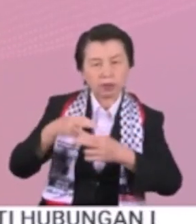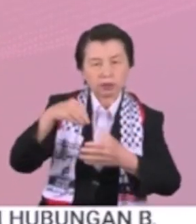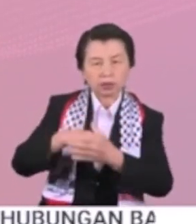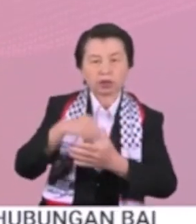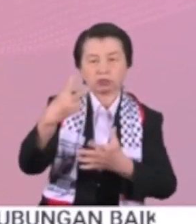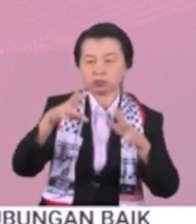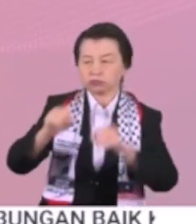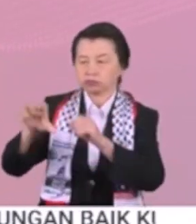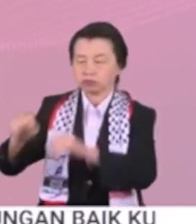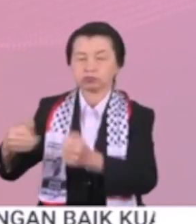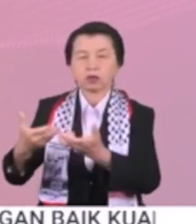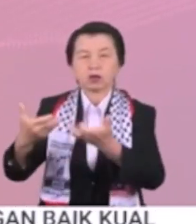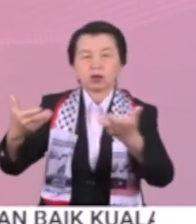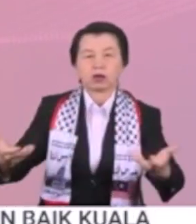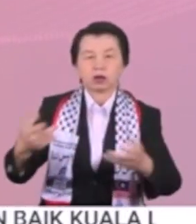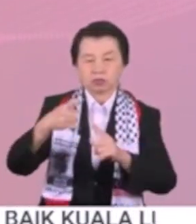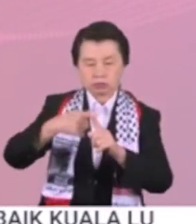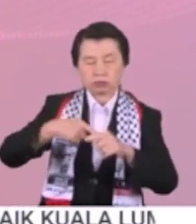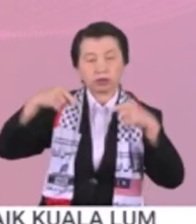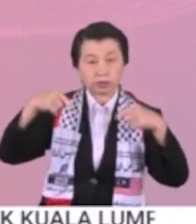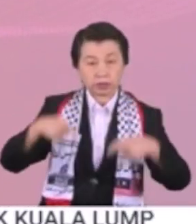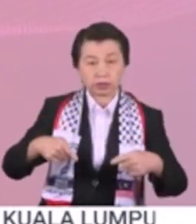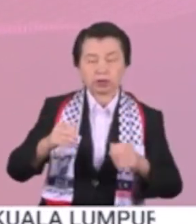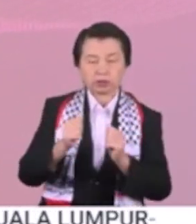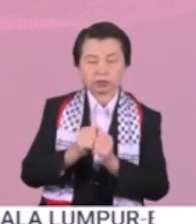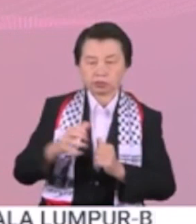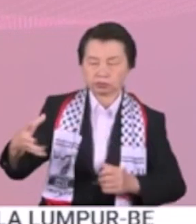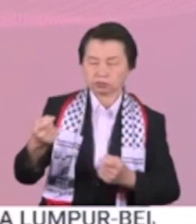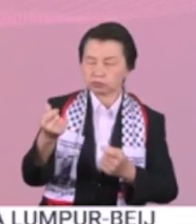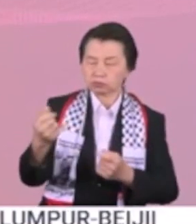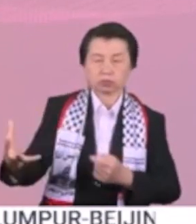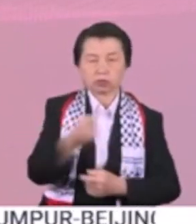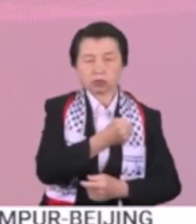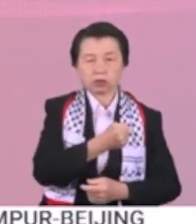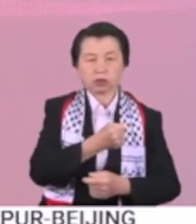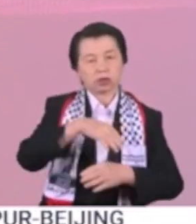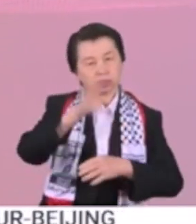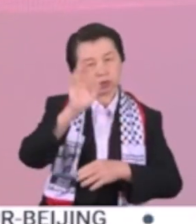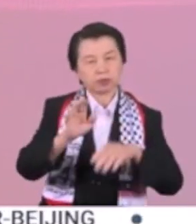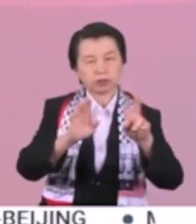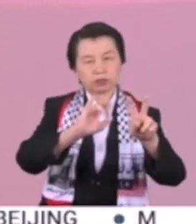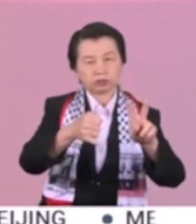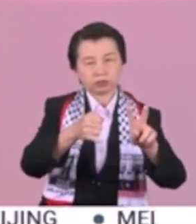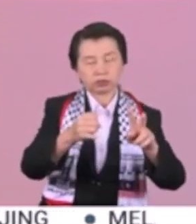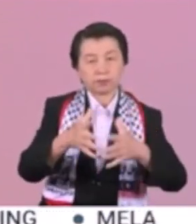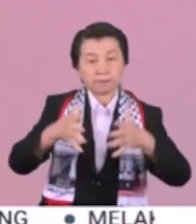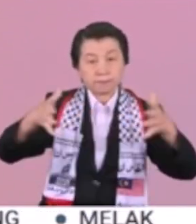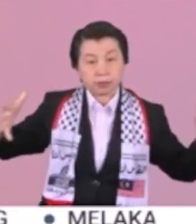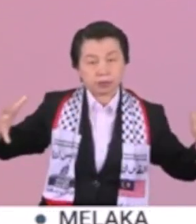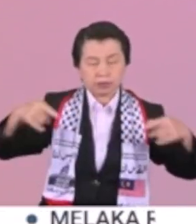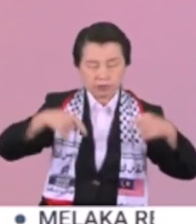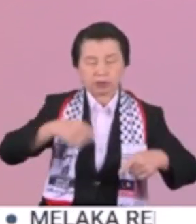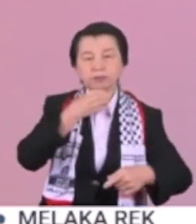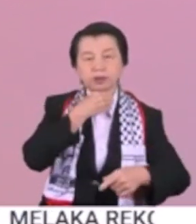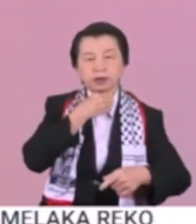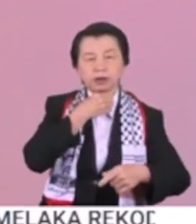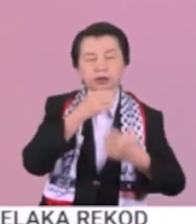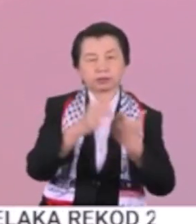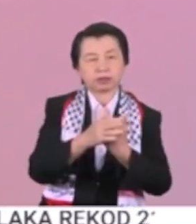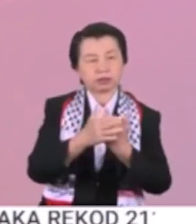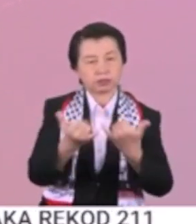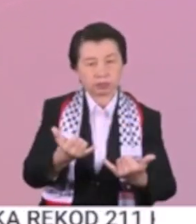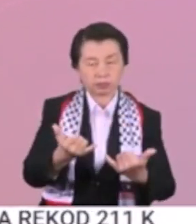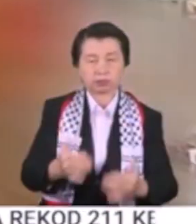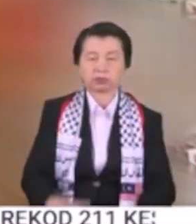dua serbuan berasingan bulan ini dengan nilai rampasan lebih RM2 juta, ia yang terbesar di negeri itu setakat ini.